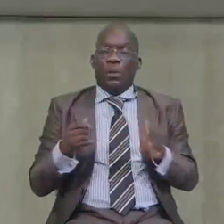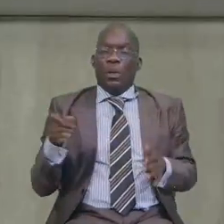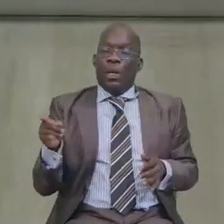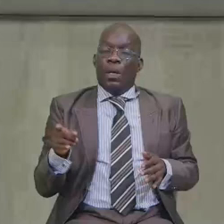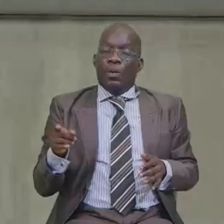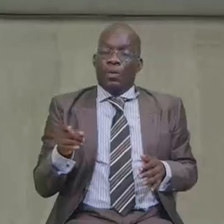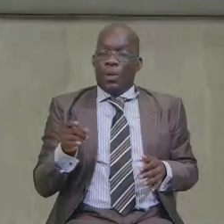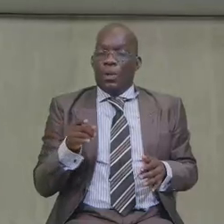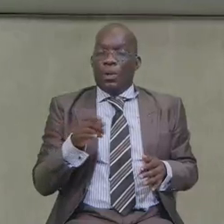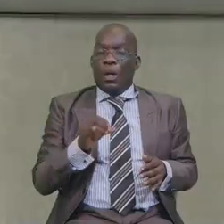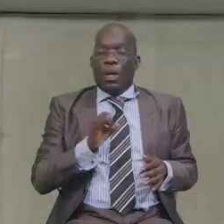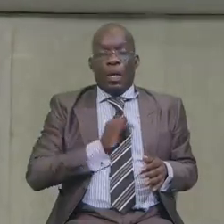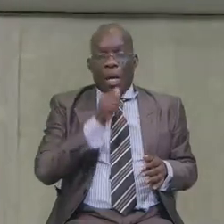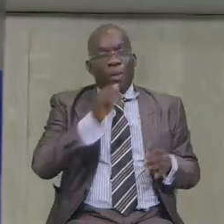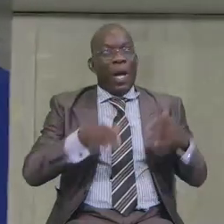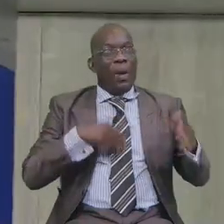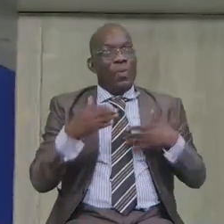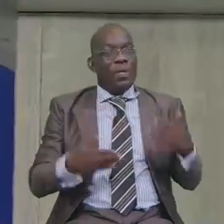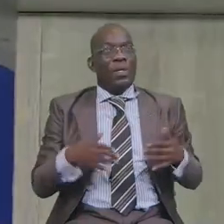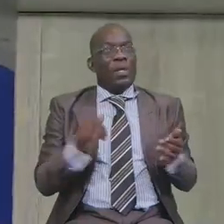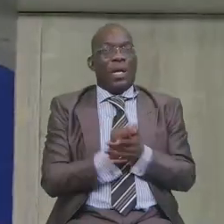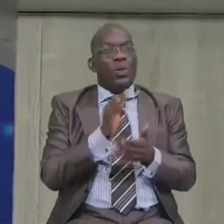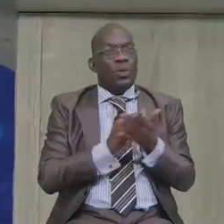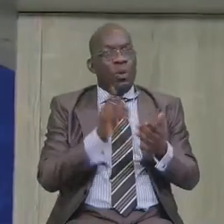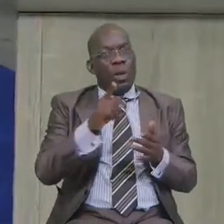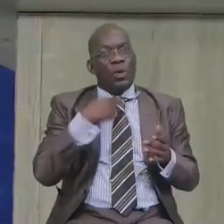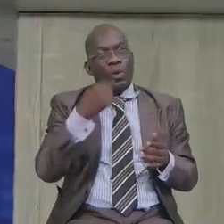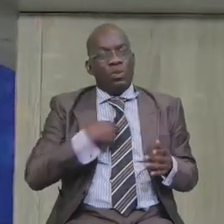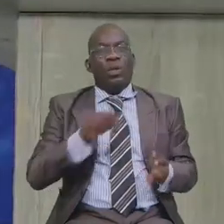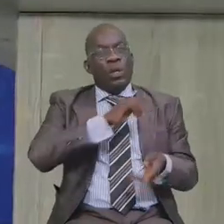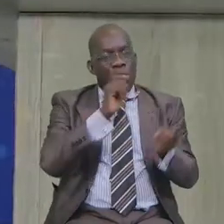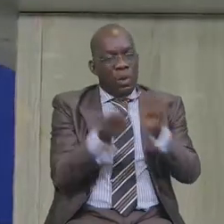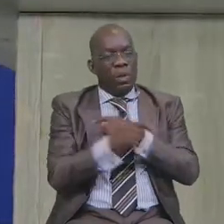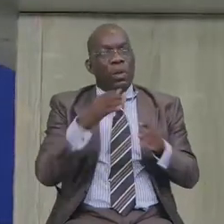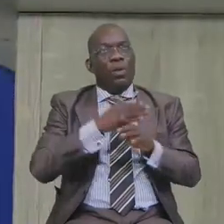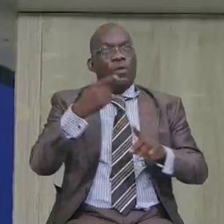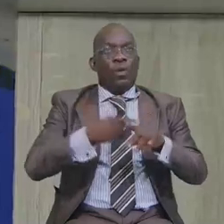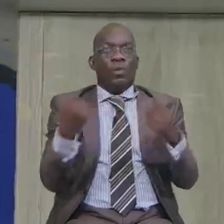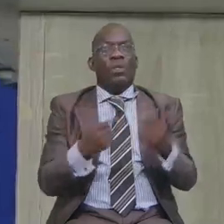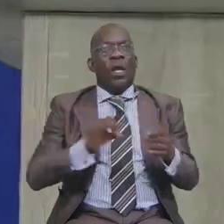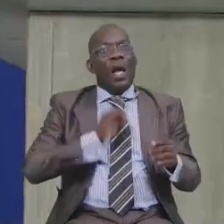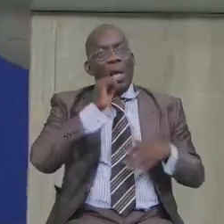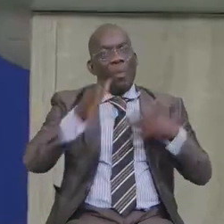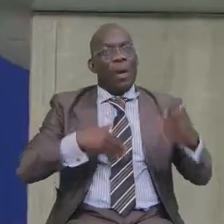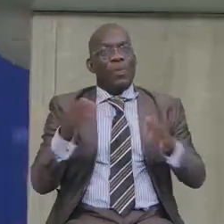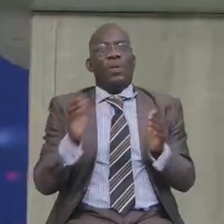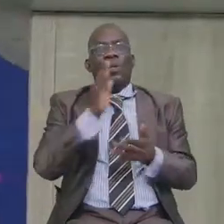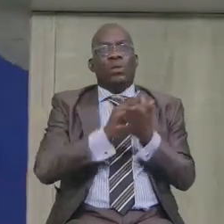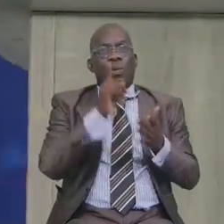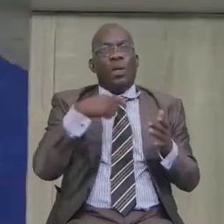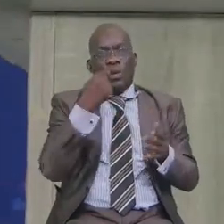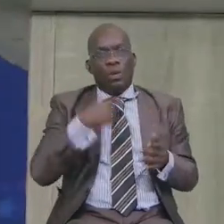sont, oh, je suis vraiment content que quelqu'un m'a dit, détourne-toi de tes péchés. Oh, je suis vraiment content que quelqu'un m'ait dit cela. Et détournez-vous